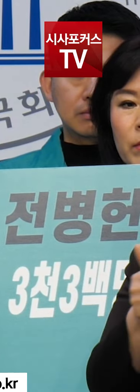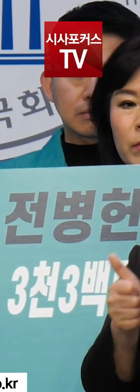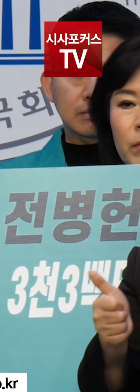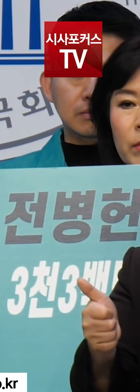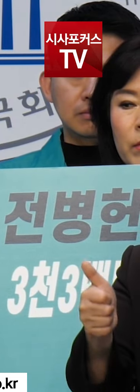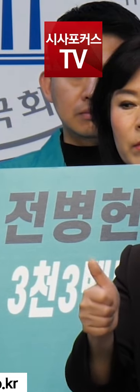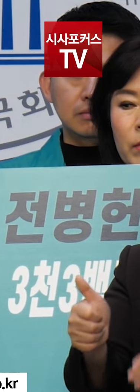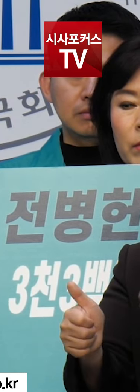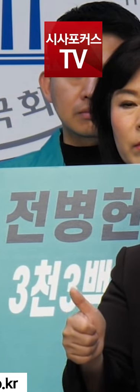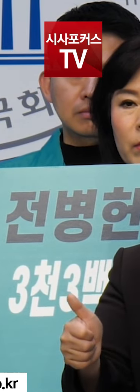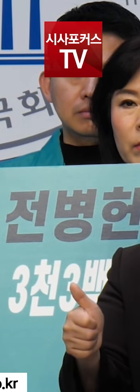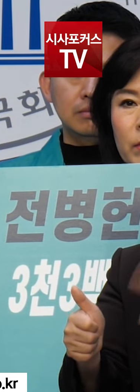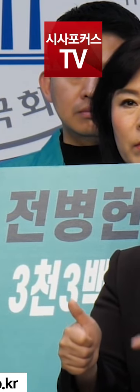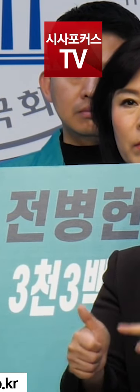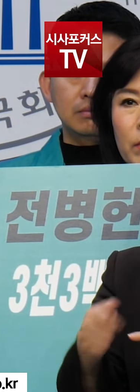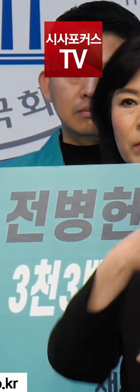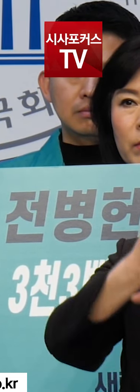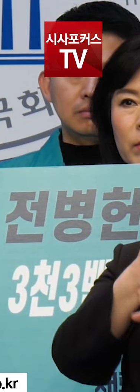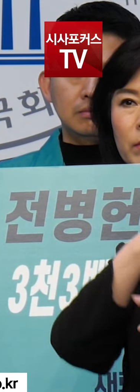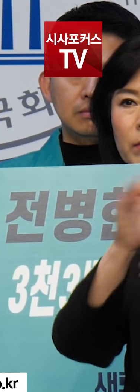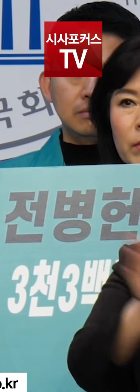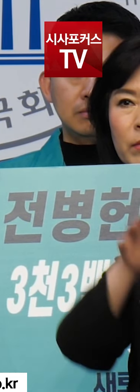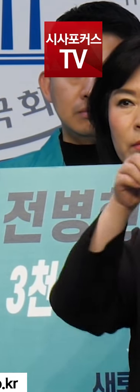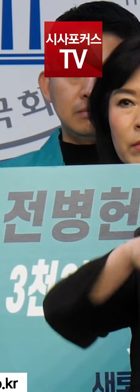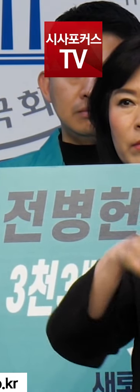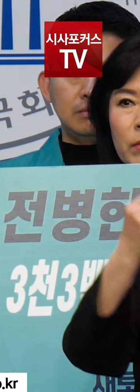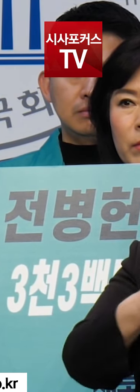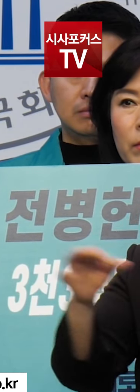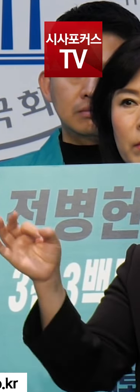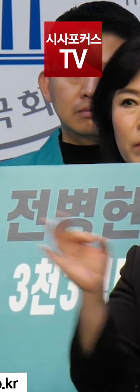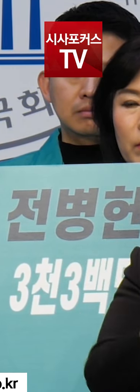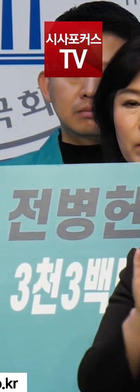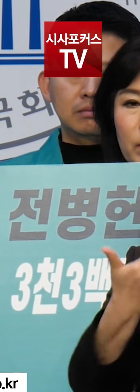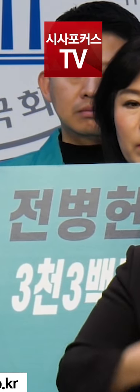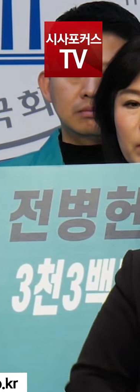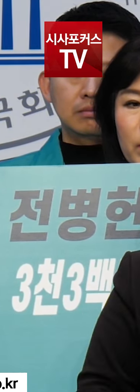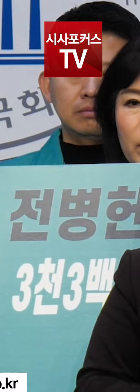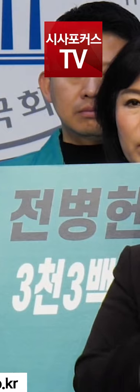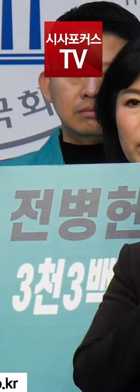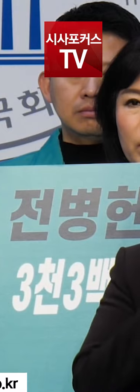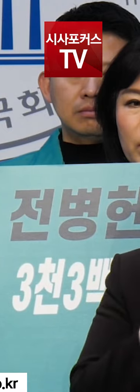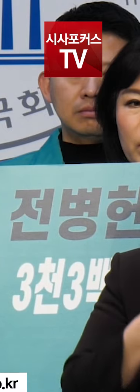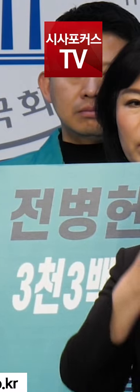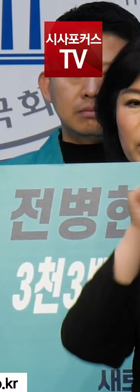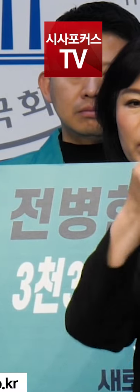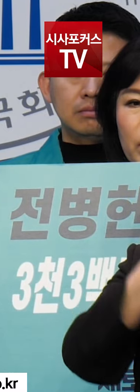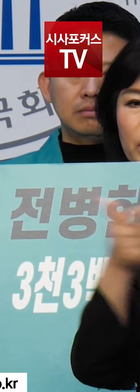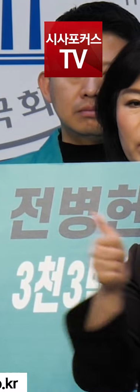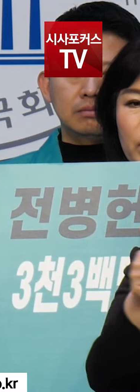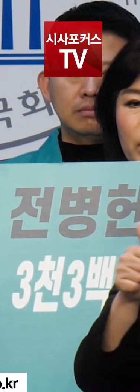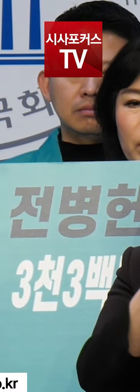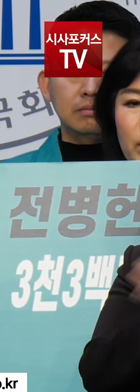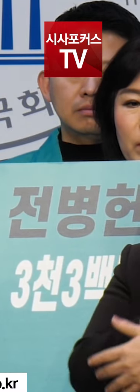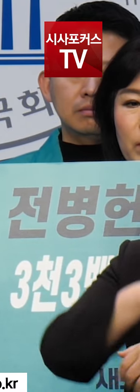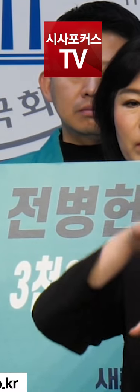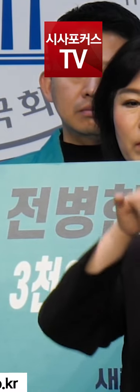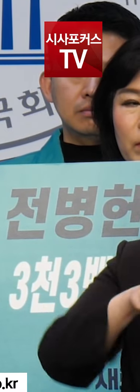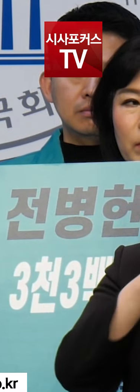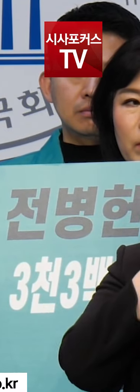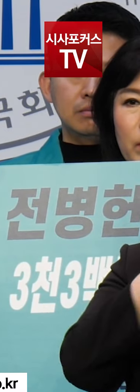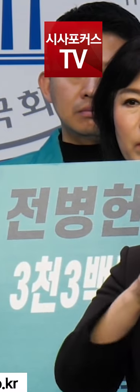민주당의 전통적 정체성을 없애버리고 오직 이재명 방탄 정당으로